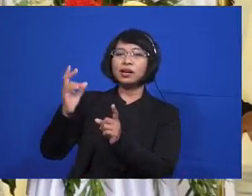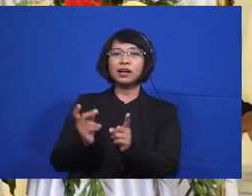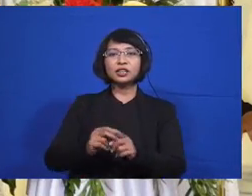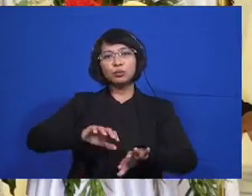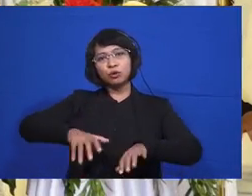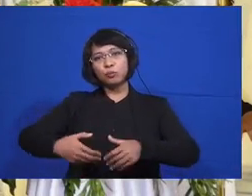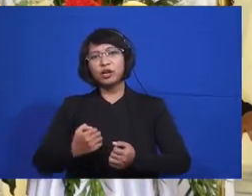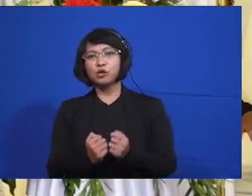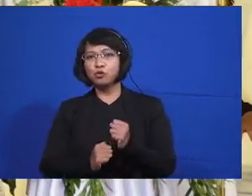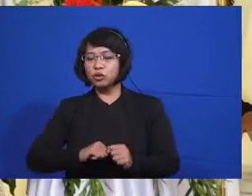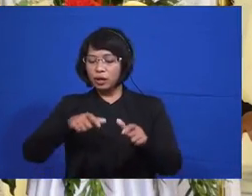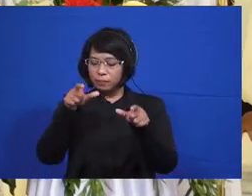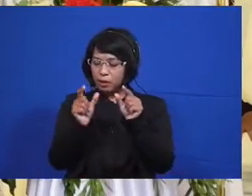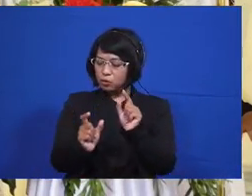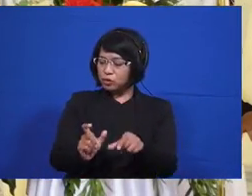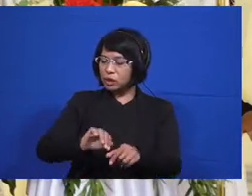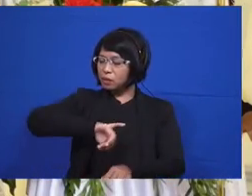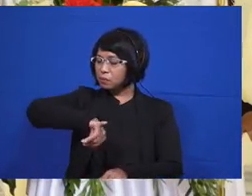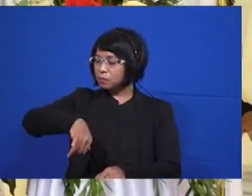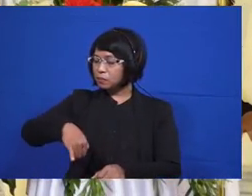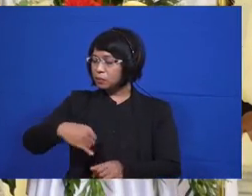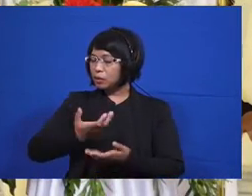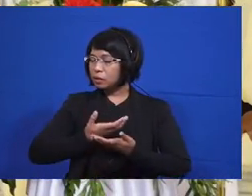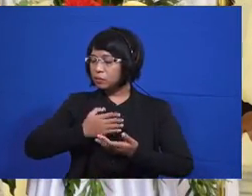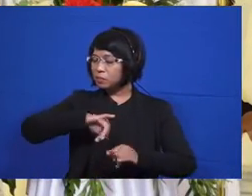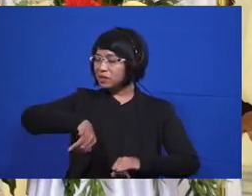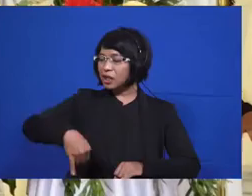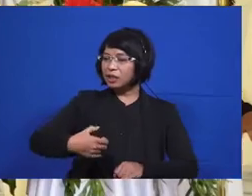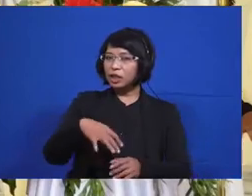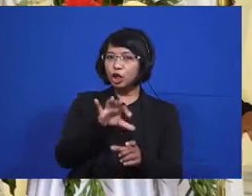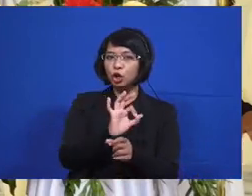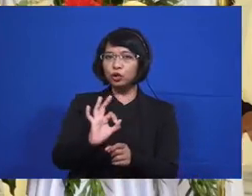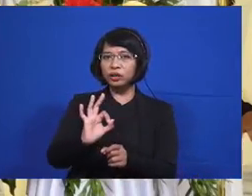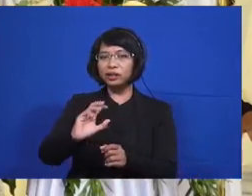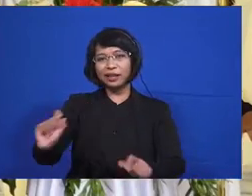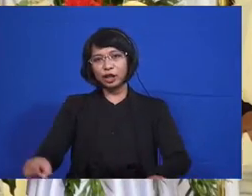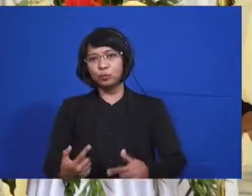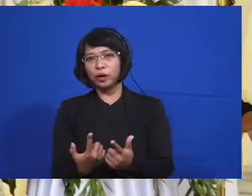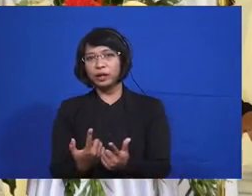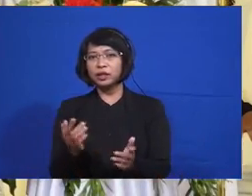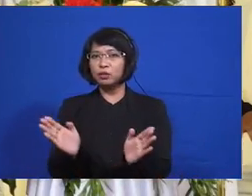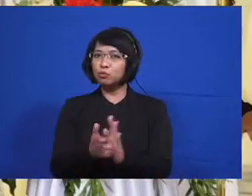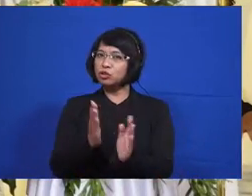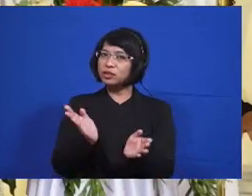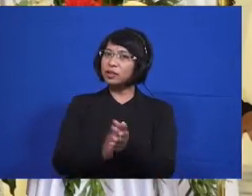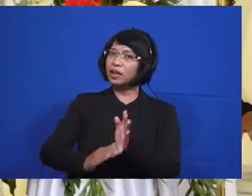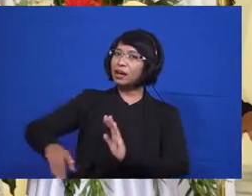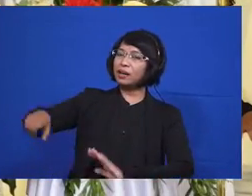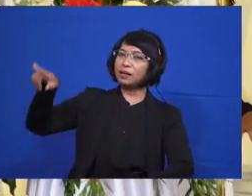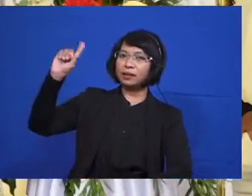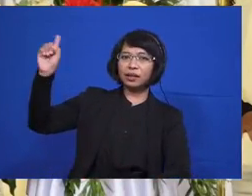dan usaha manusia, yang bagi kami akan menjadi roti kehidupan.